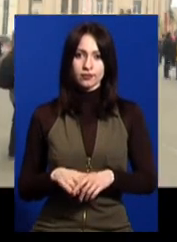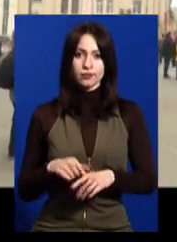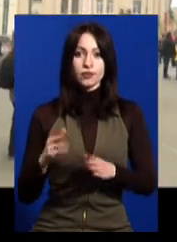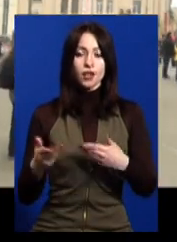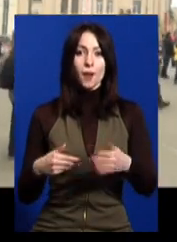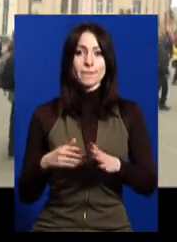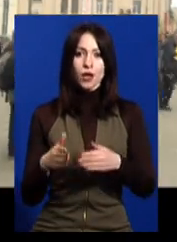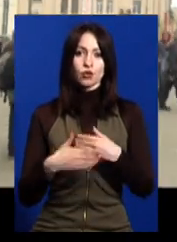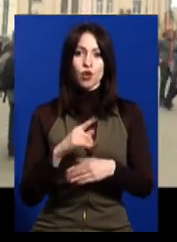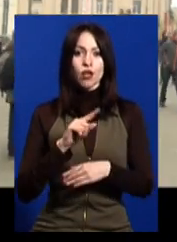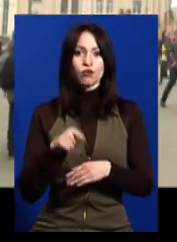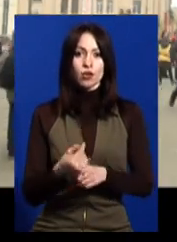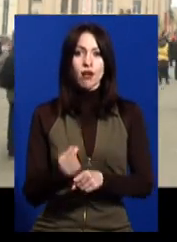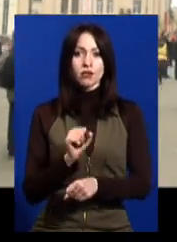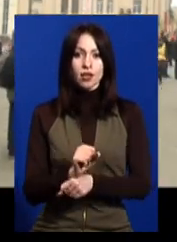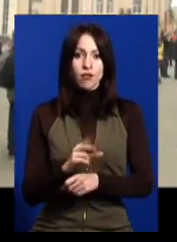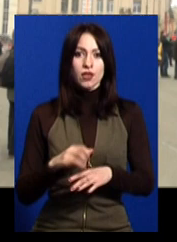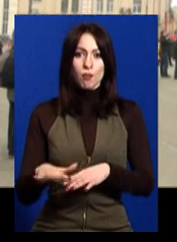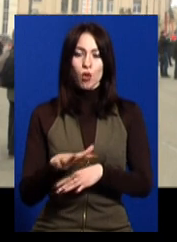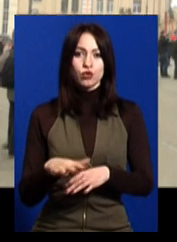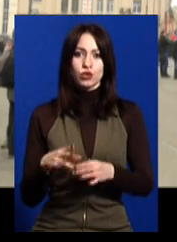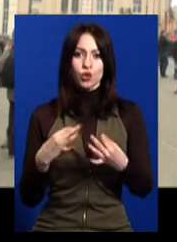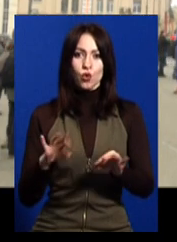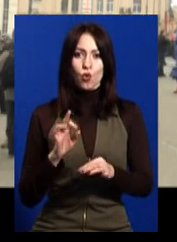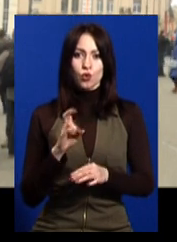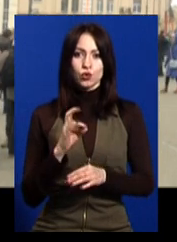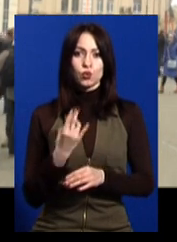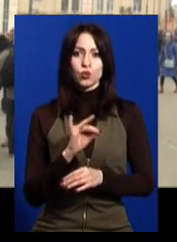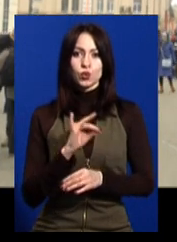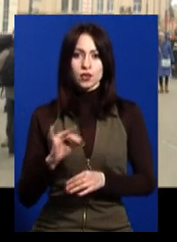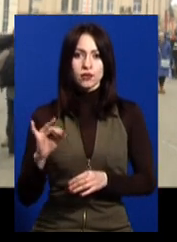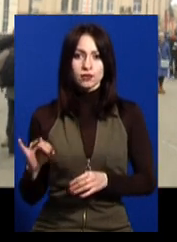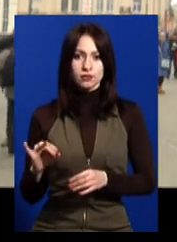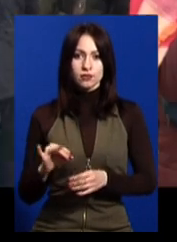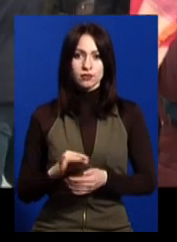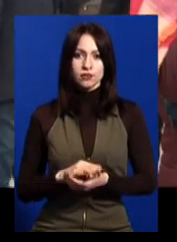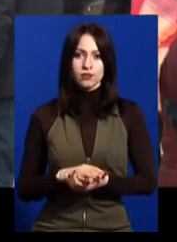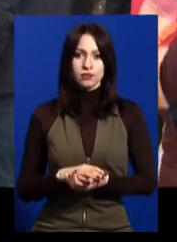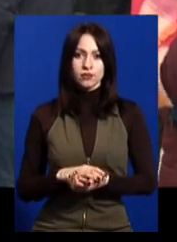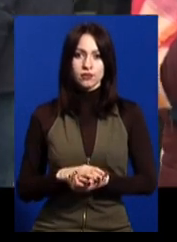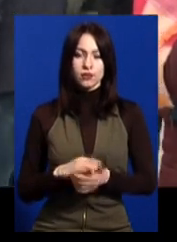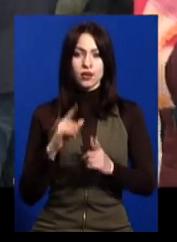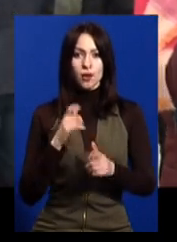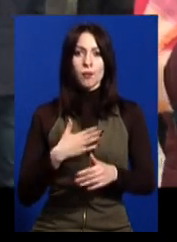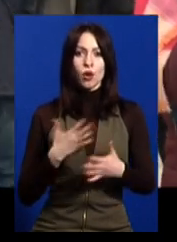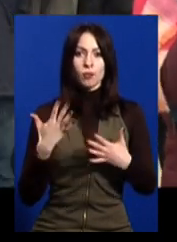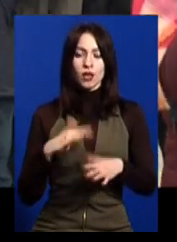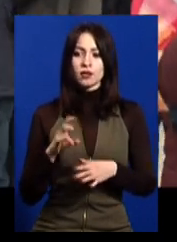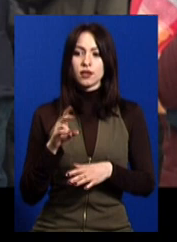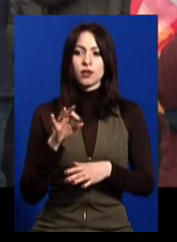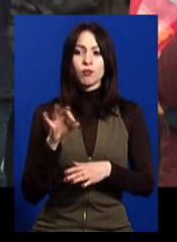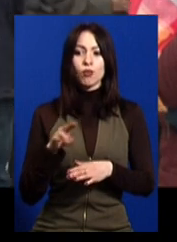Марш триває годину. Зупиняються на Майдані Конституції. Моє плаття не привід для насильства. Моє плаття не привід